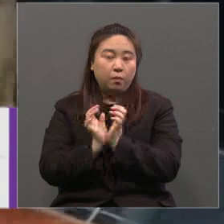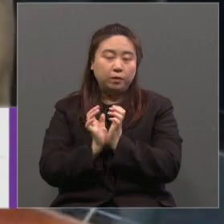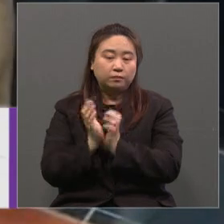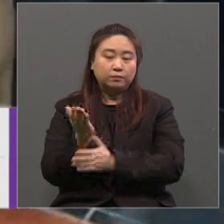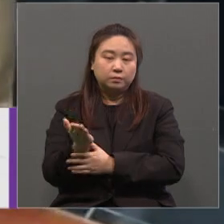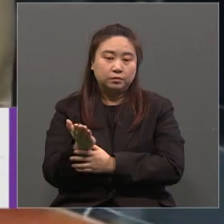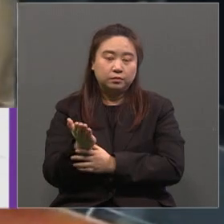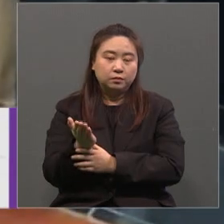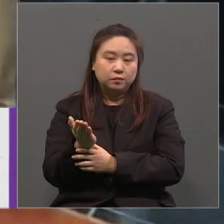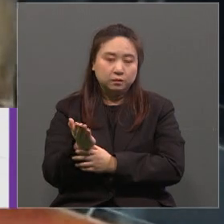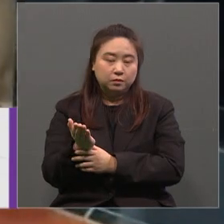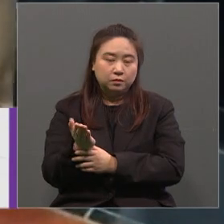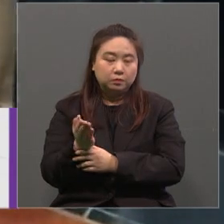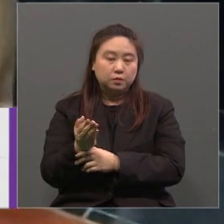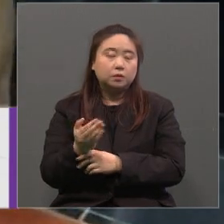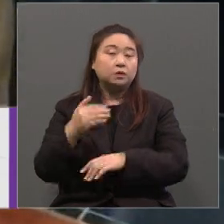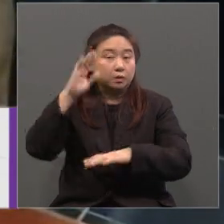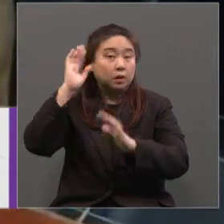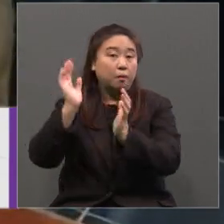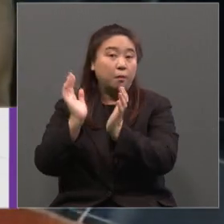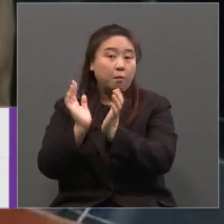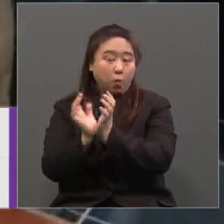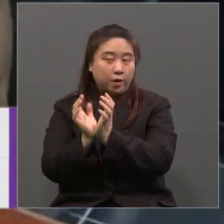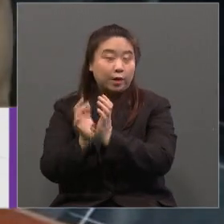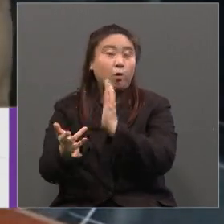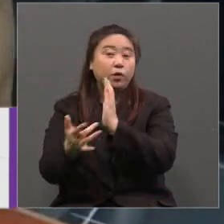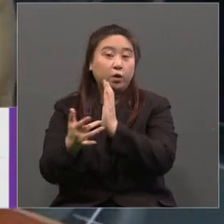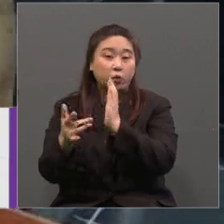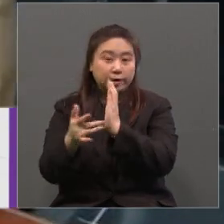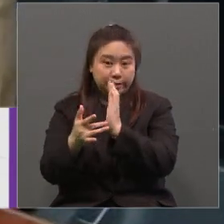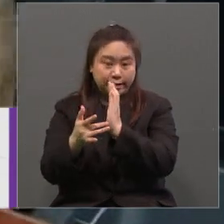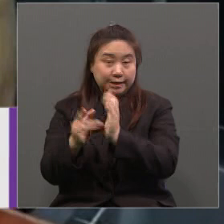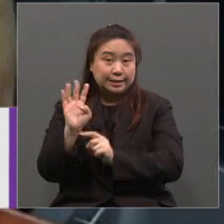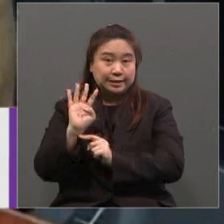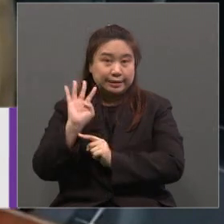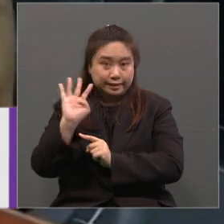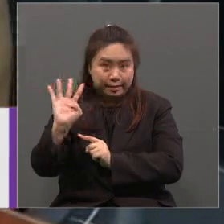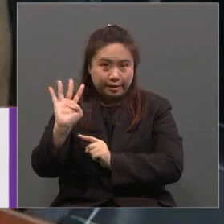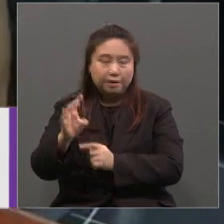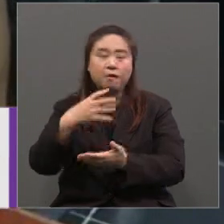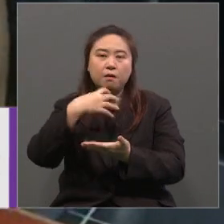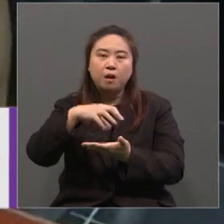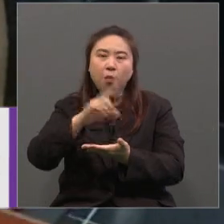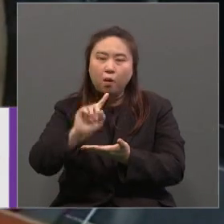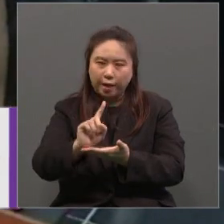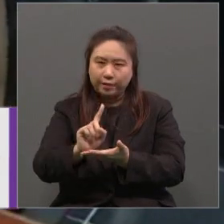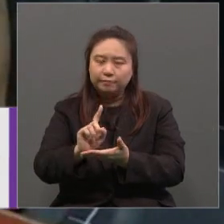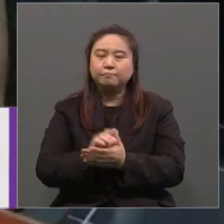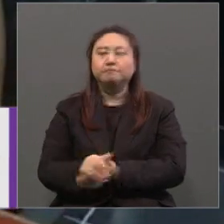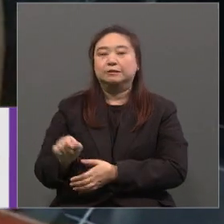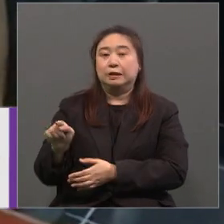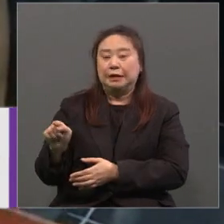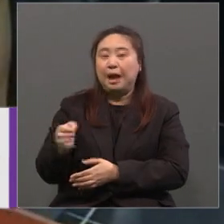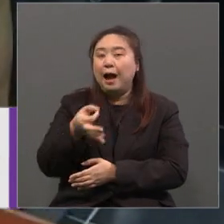ตวัฒน์สุริยฉายผู้บังคับการตำรวจสืบสวนสอบสวนอาชญากรรมทางเทคโนโลยี4เปิดเผยค่ะบอกว่าผู้ต้องห